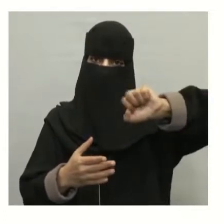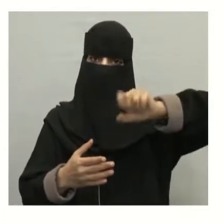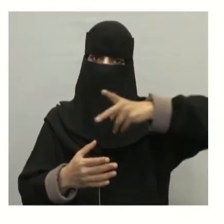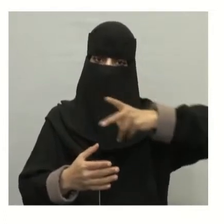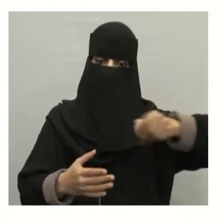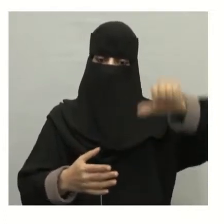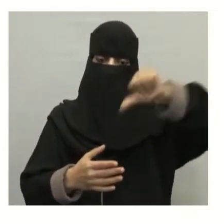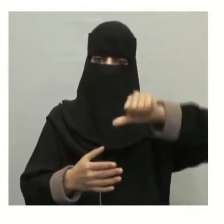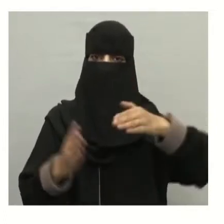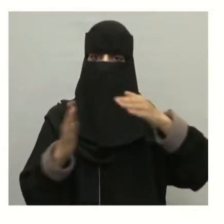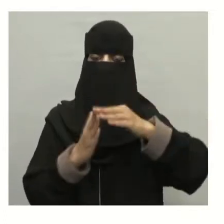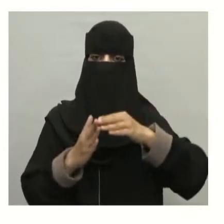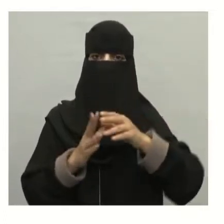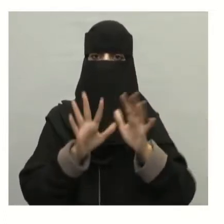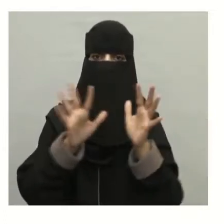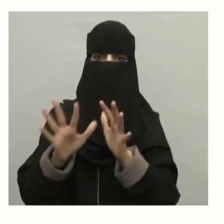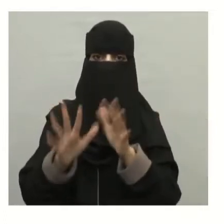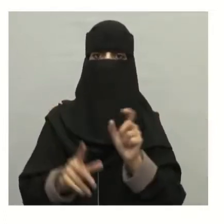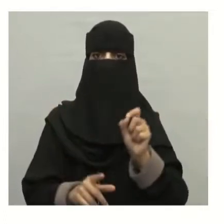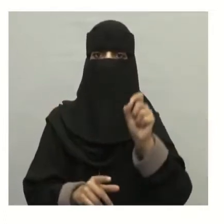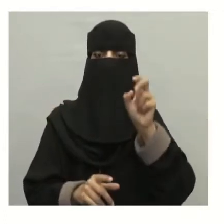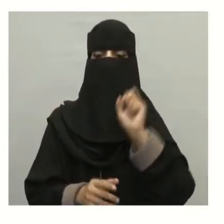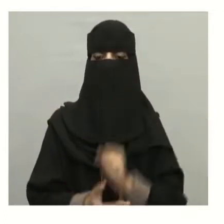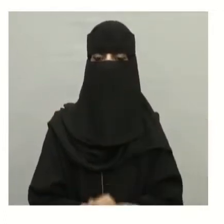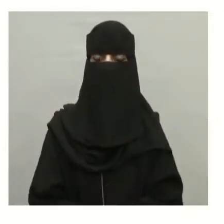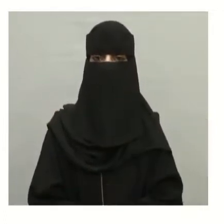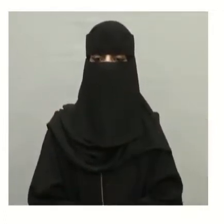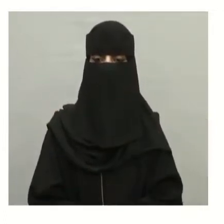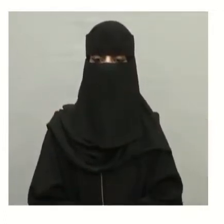مطهرة حتى لا تتراكم البكتيريا.